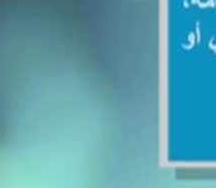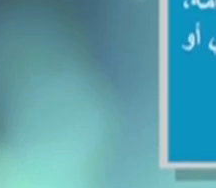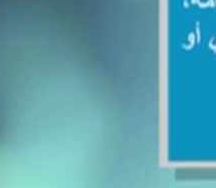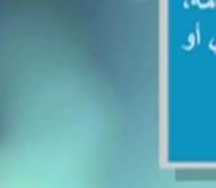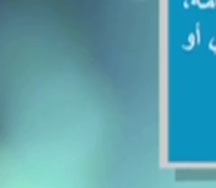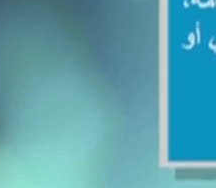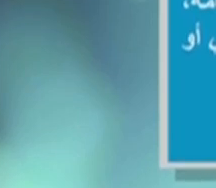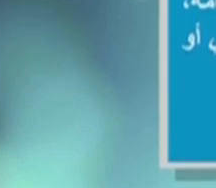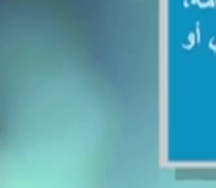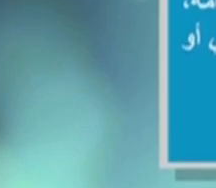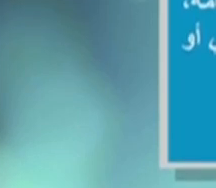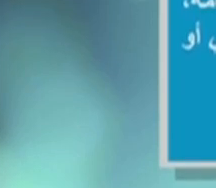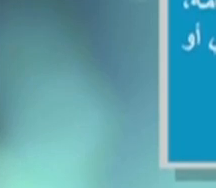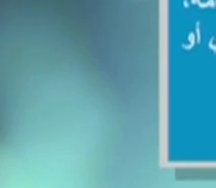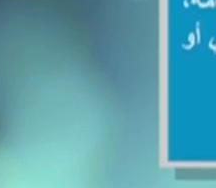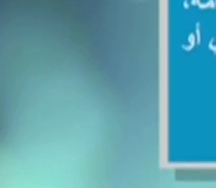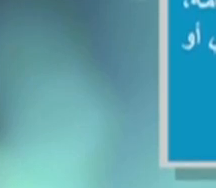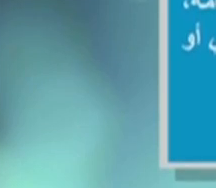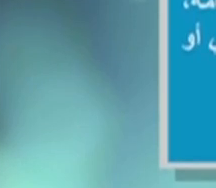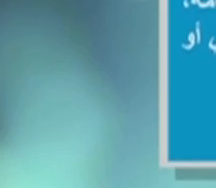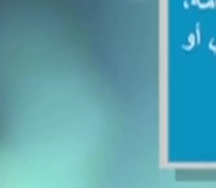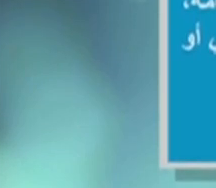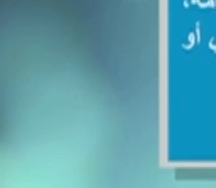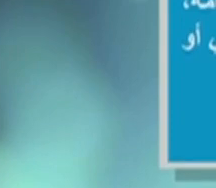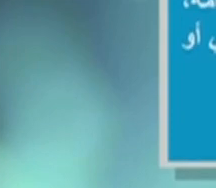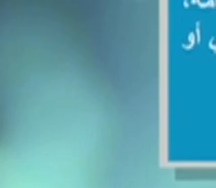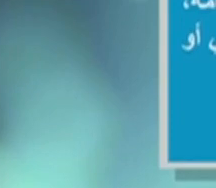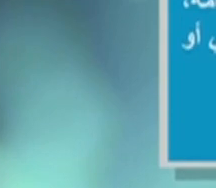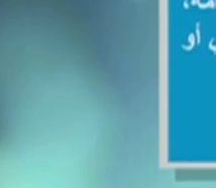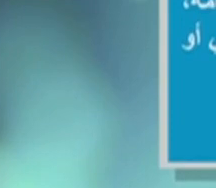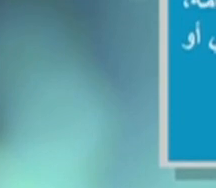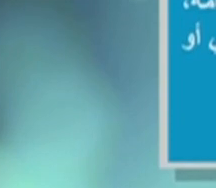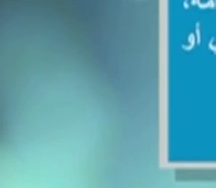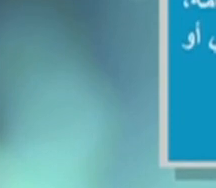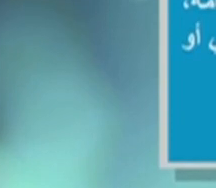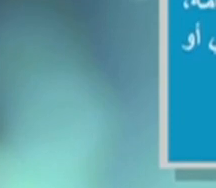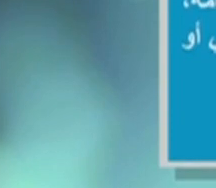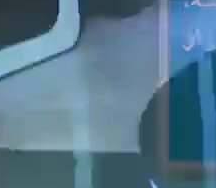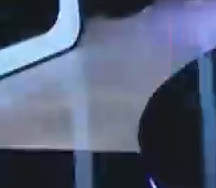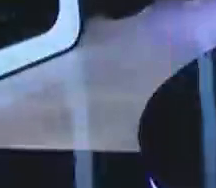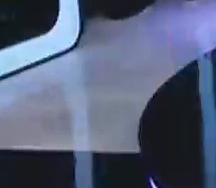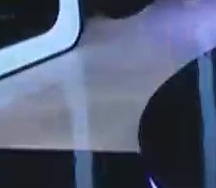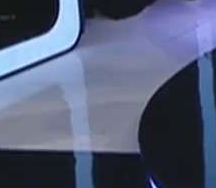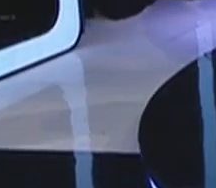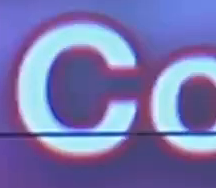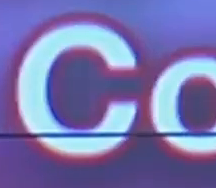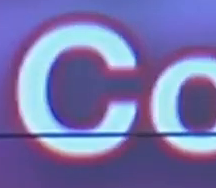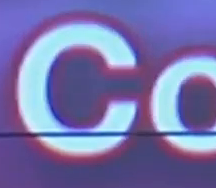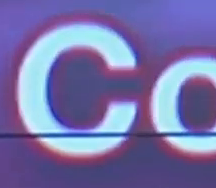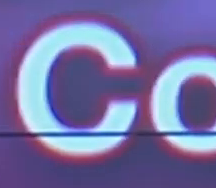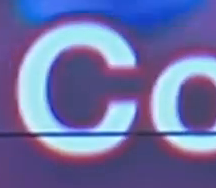يرقدوا في كل بقعة في الأقسام الجراحة في قريب نقول في كل مرات. يمكن نشوفوا مش